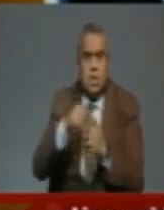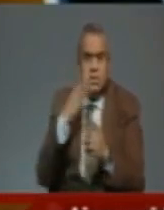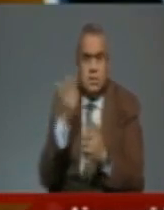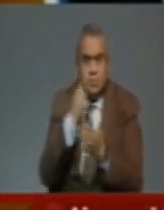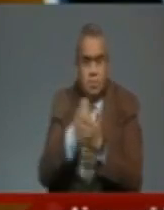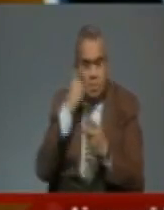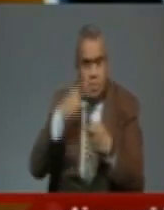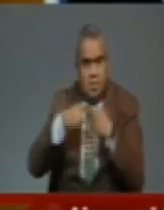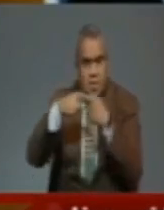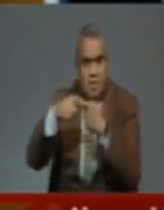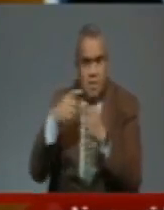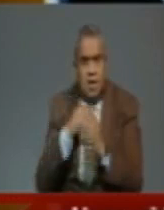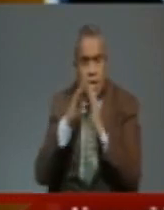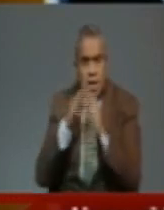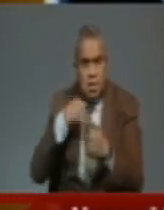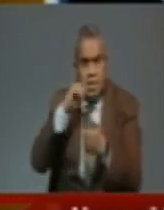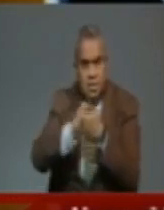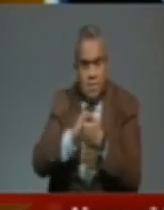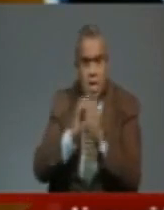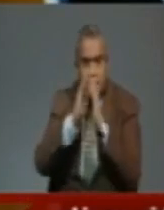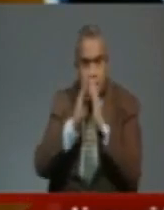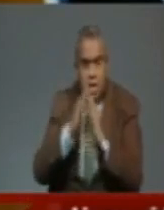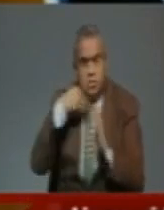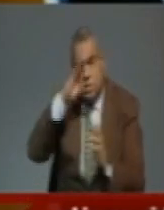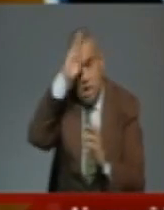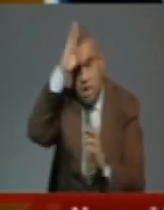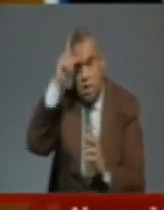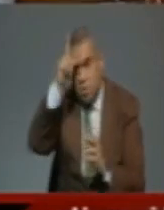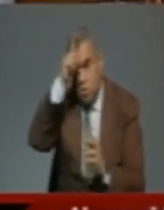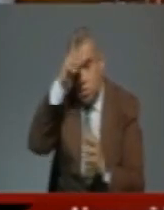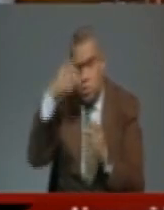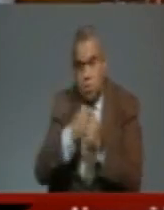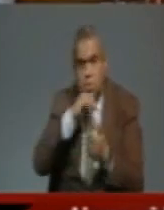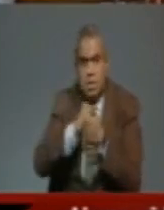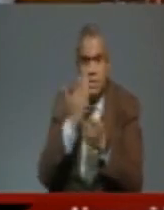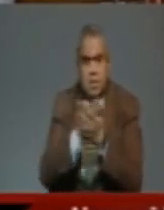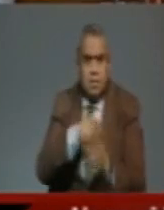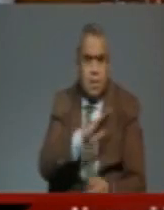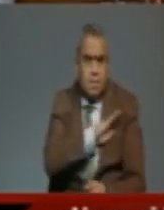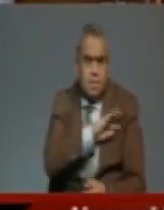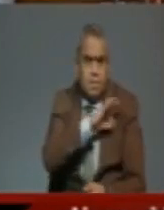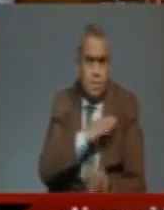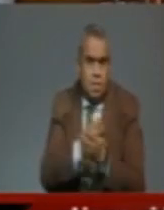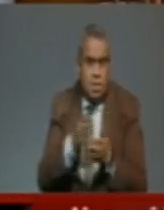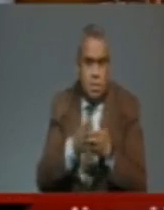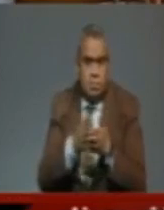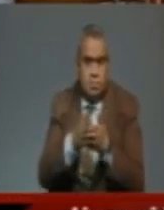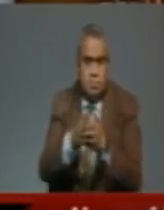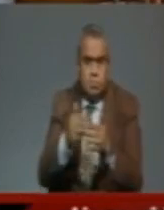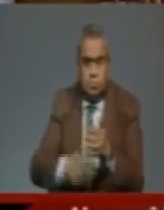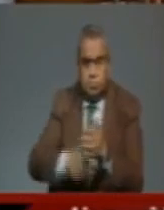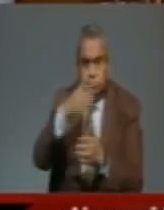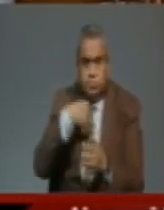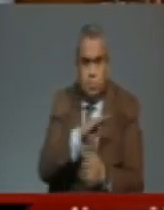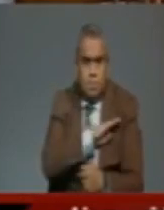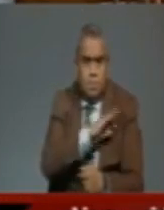مصر والعراق والاردن لان دي مصلحه مشتركه لتعظيم النقل بين الثلاث دول دول، بل من